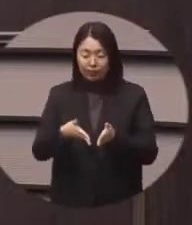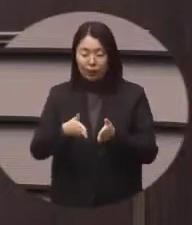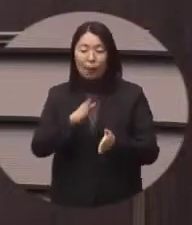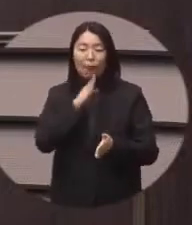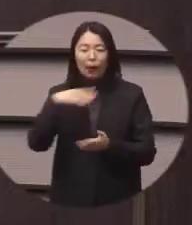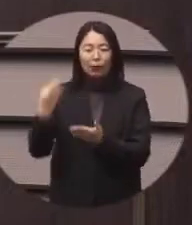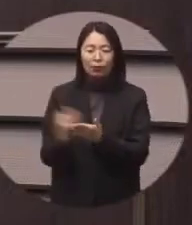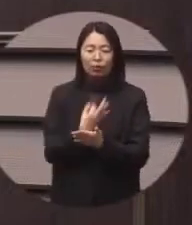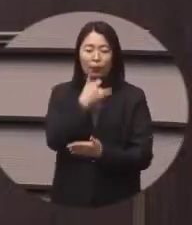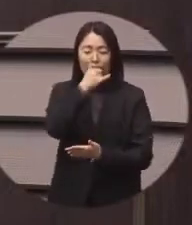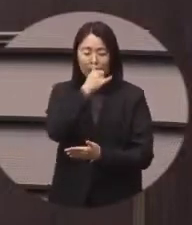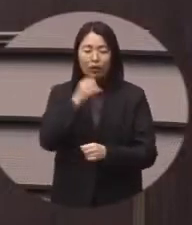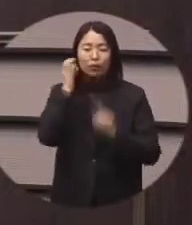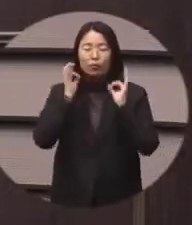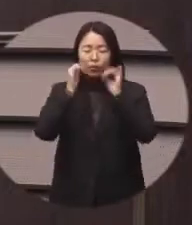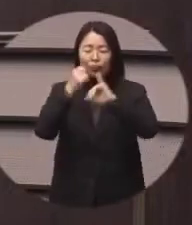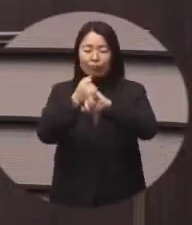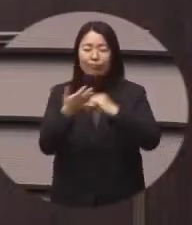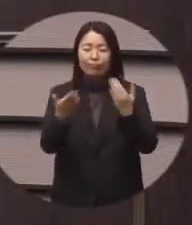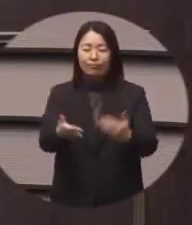이어질 수 있도록 하겠습니다.